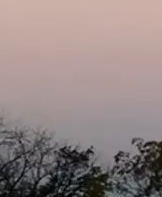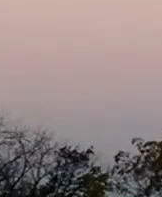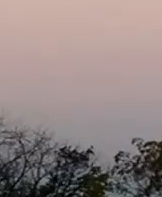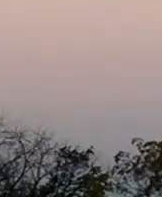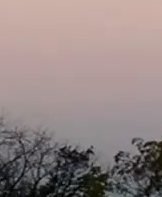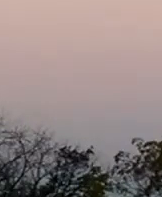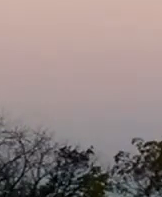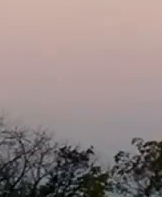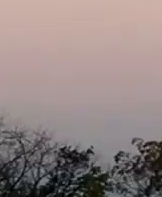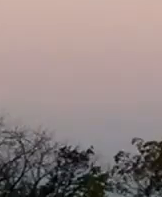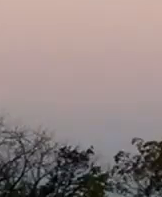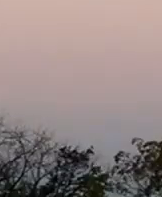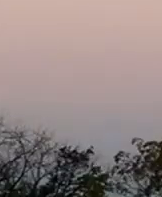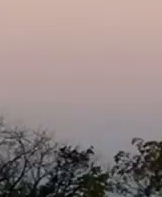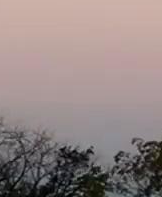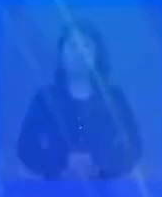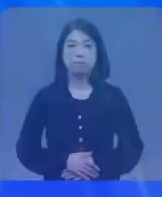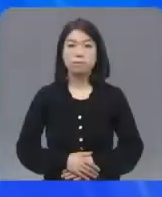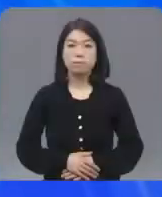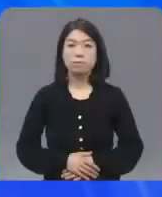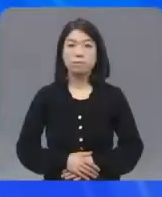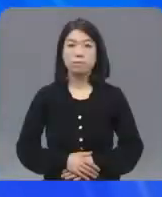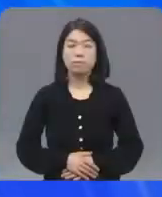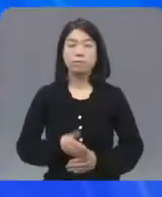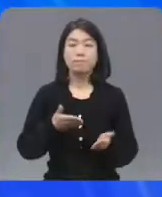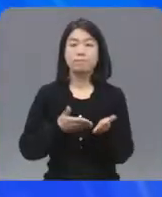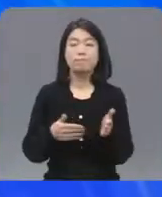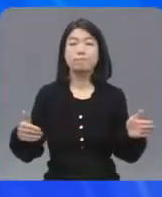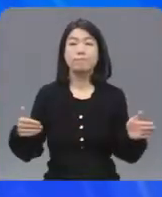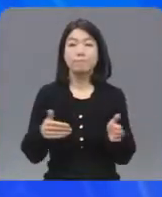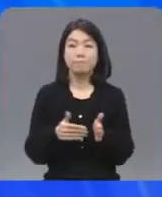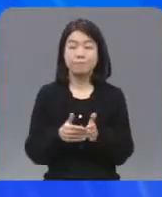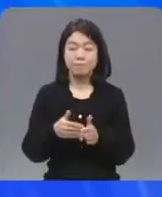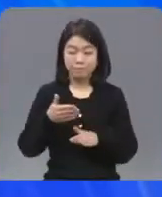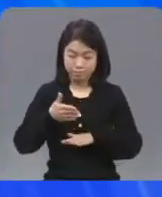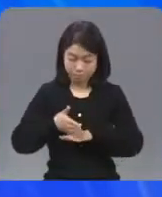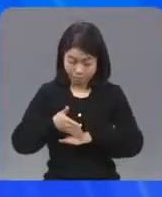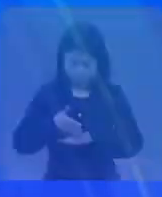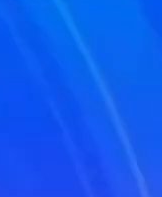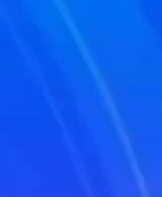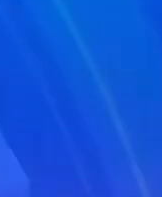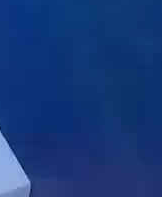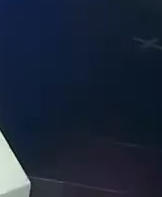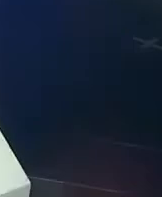날씨였습니다. 뉴스를 마칩니다. 여러분 고맙습니다.